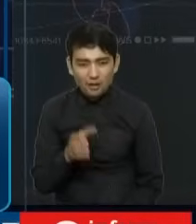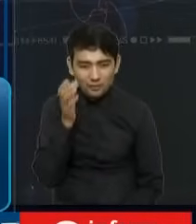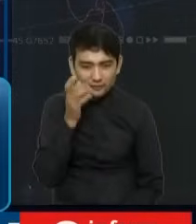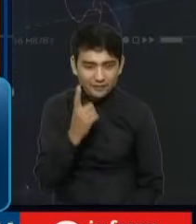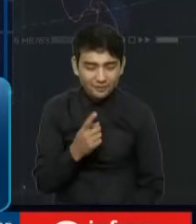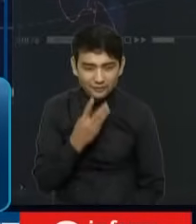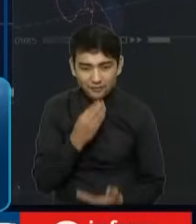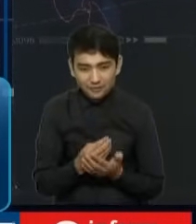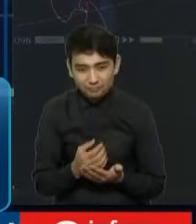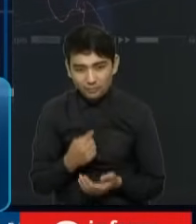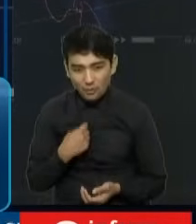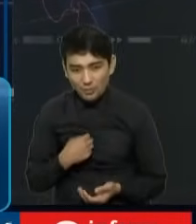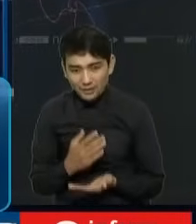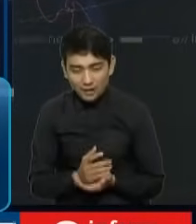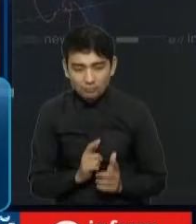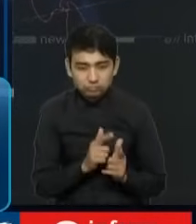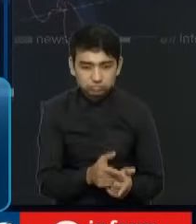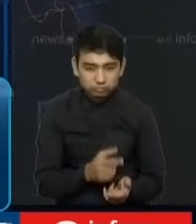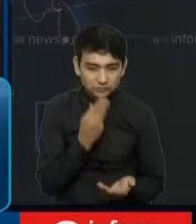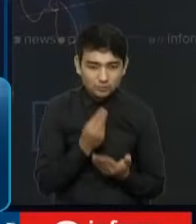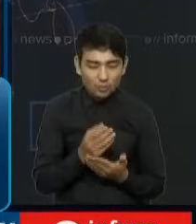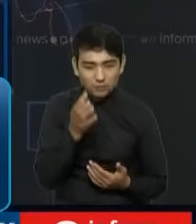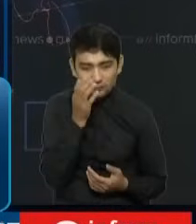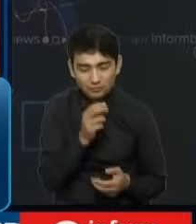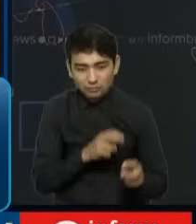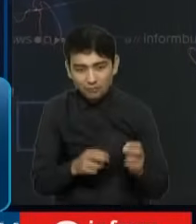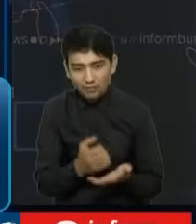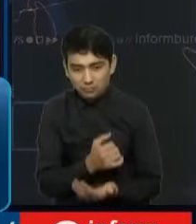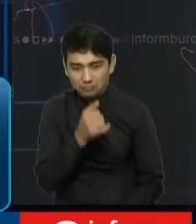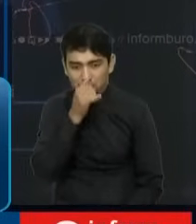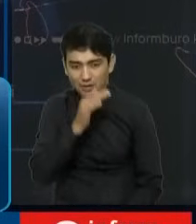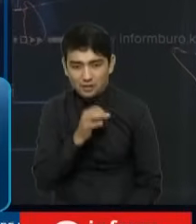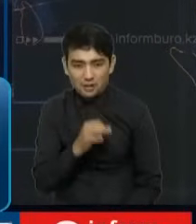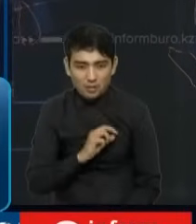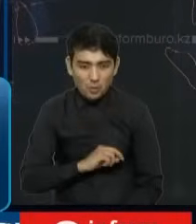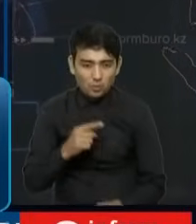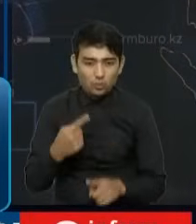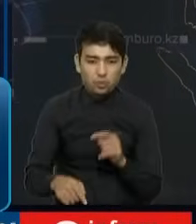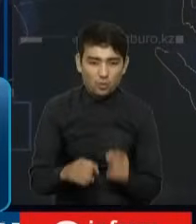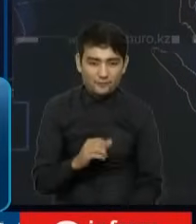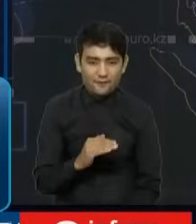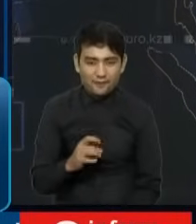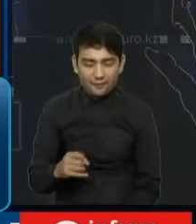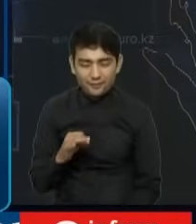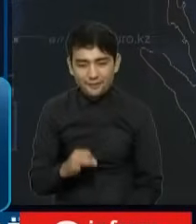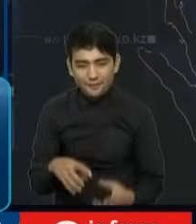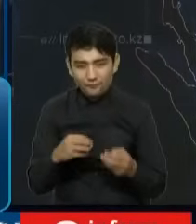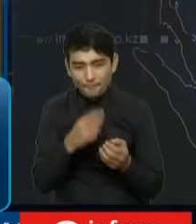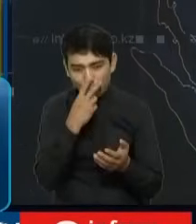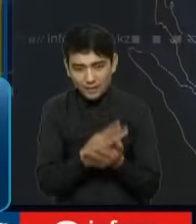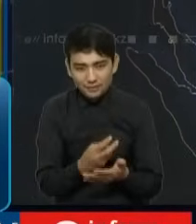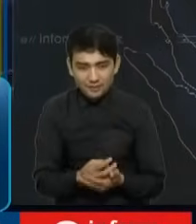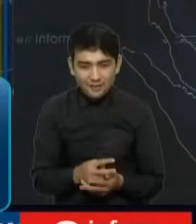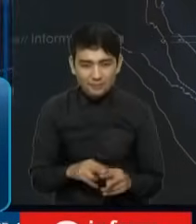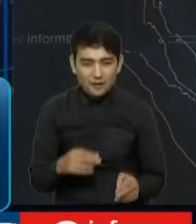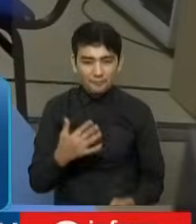не могут в рамках этого образования найти работу, и, соответственно, работают совершенно в другой сфере. Соответственно, у нас этот показатель достигает